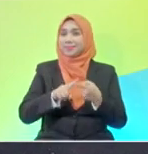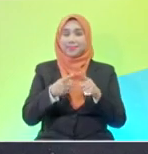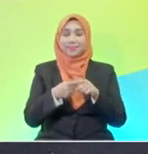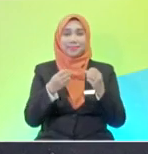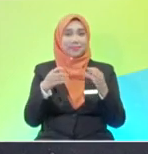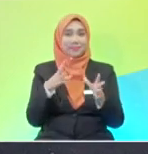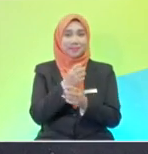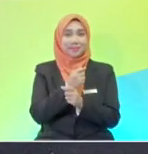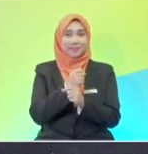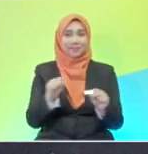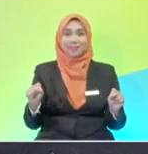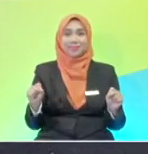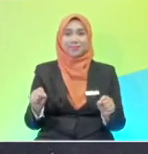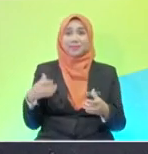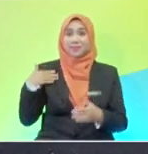boneka